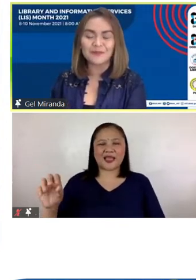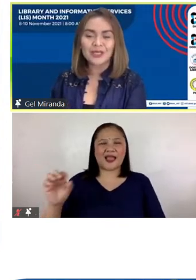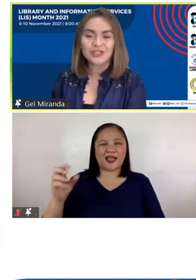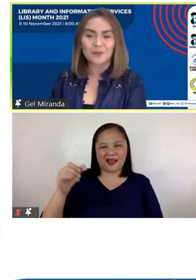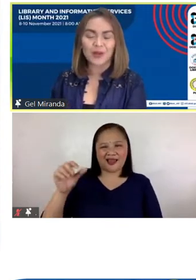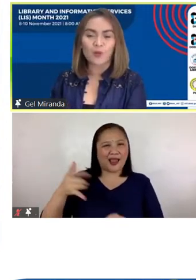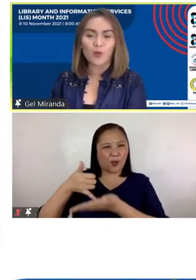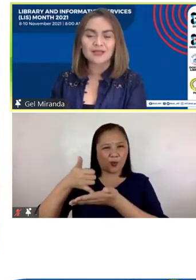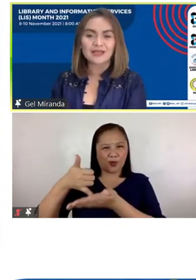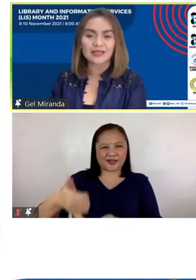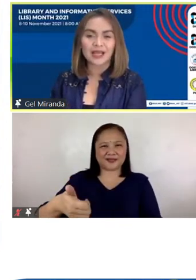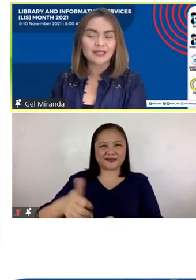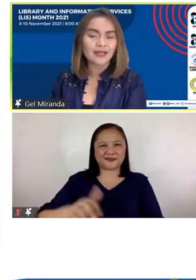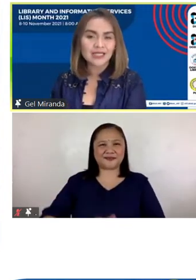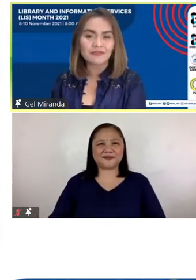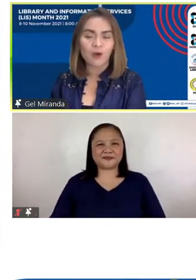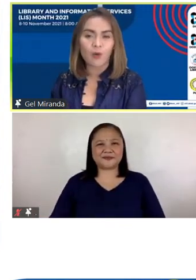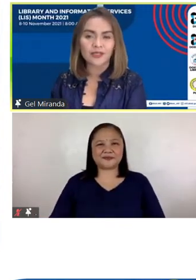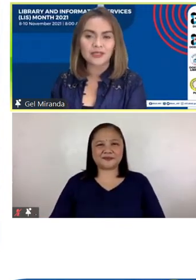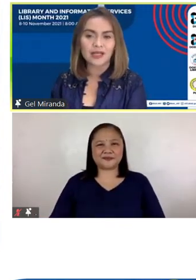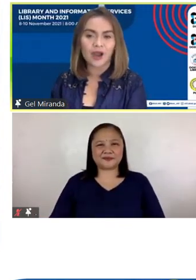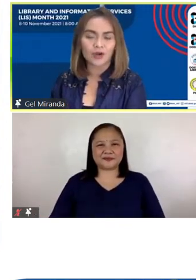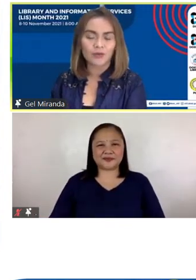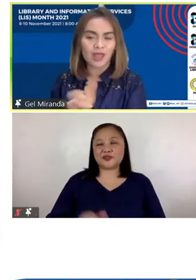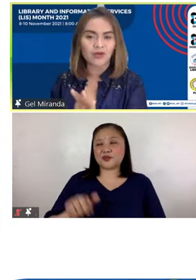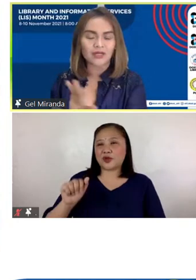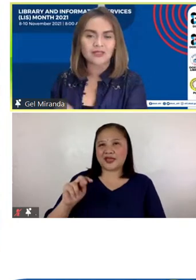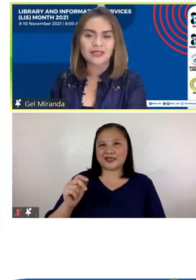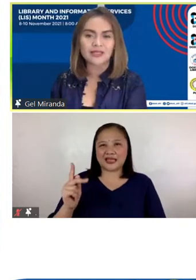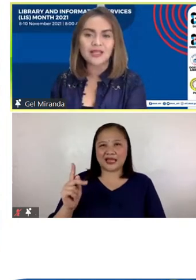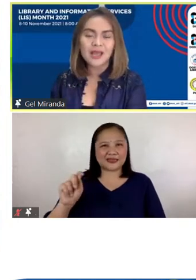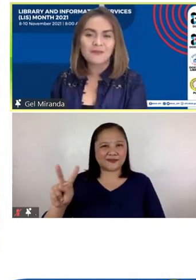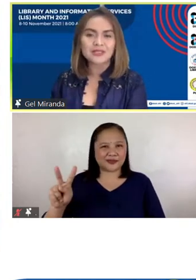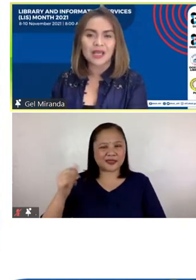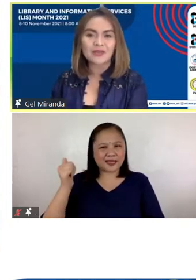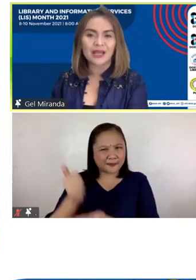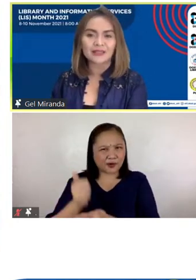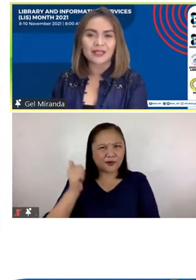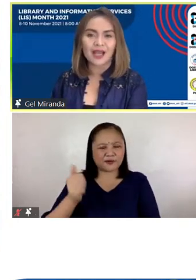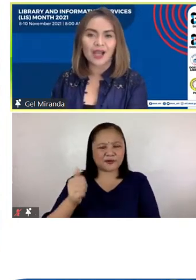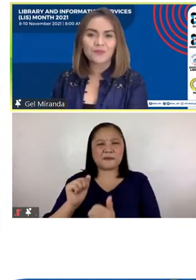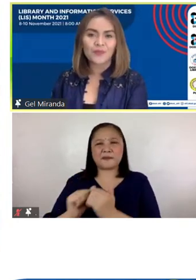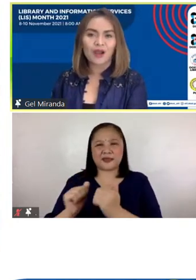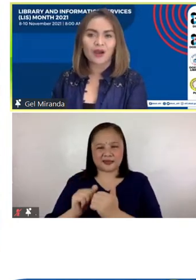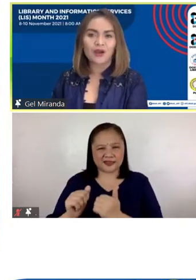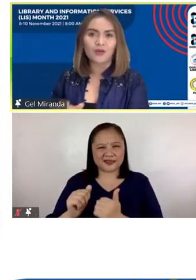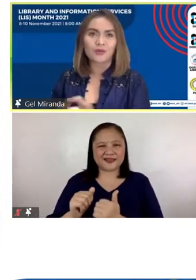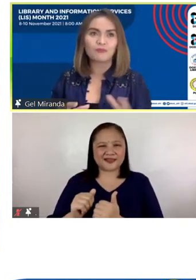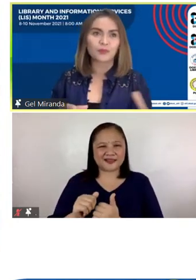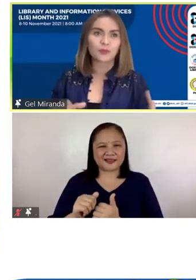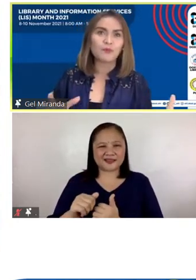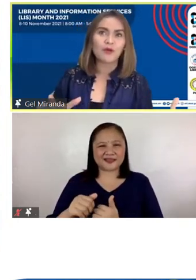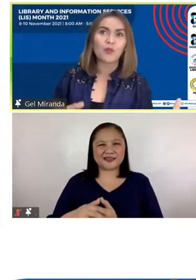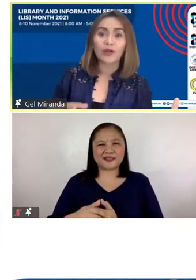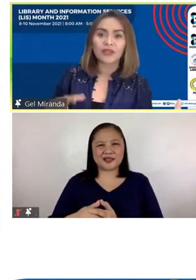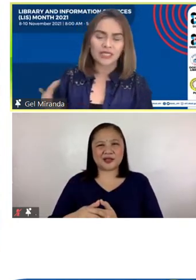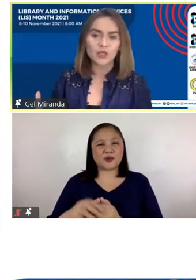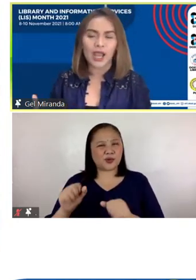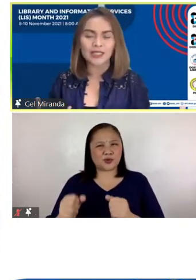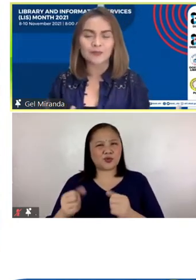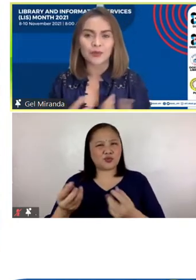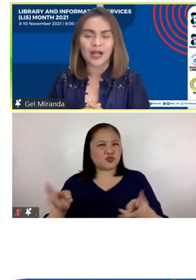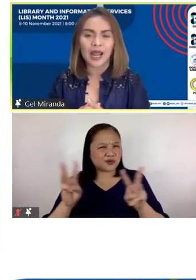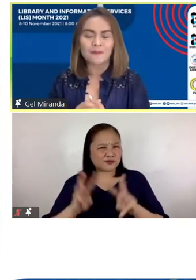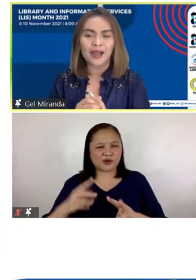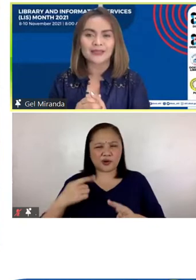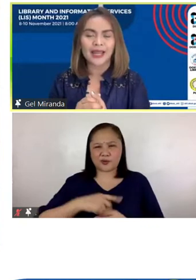DOST-TV. Siyempre, once naging Anak TV Awardee ka or meron ka ng seal, masasabi natin na, kumbaga, worthy yung